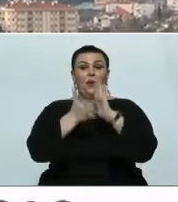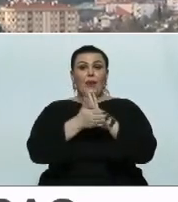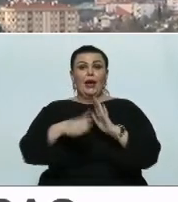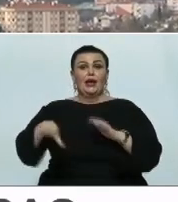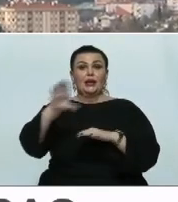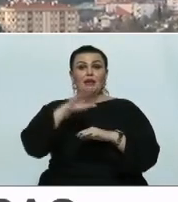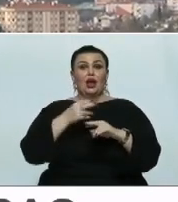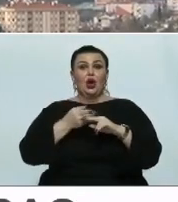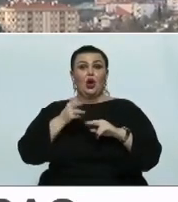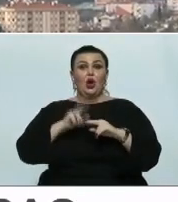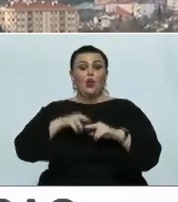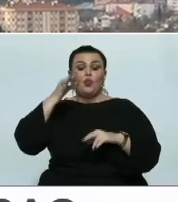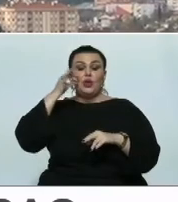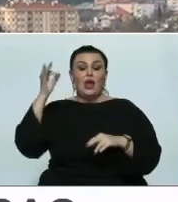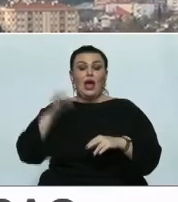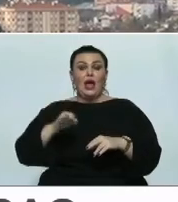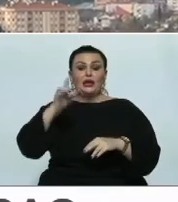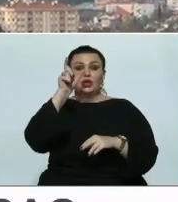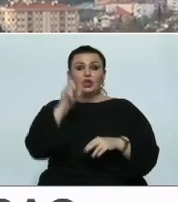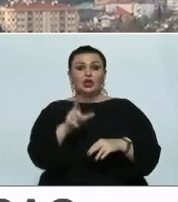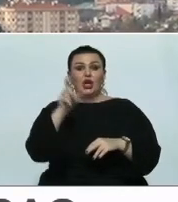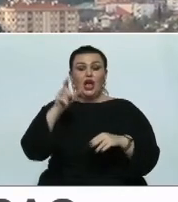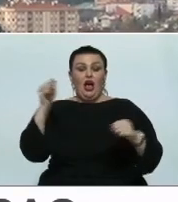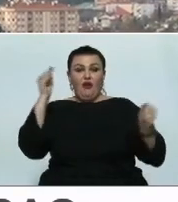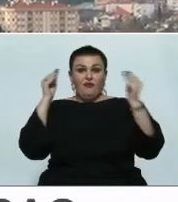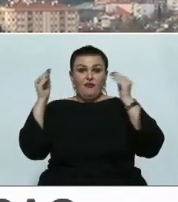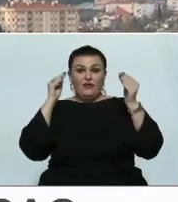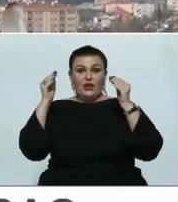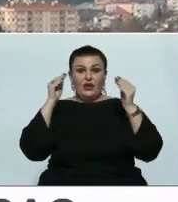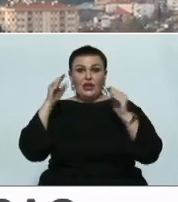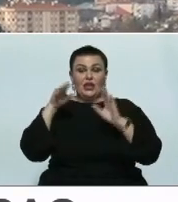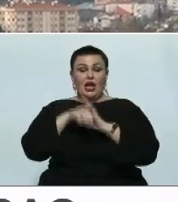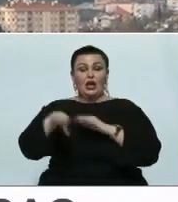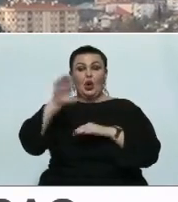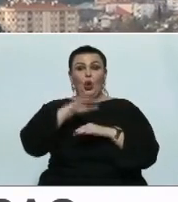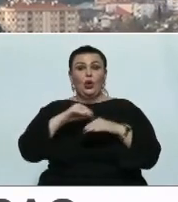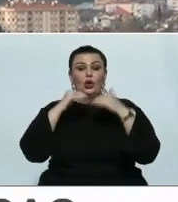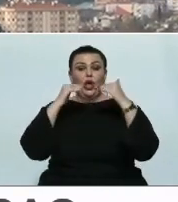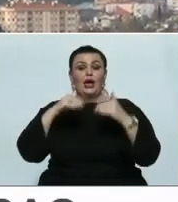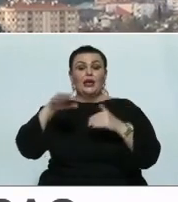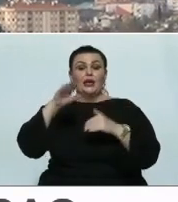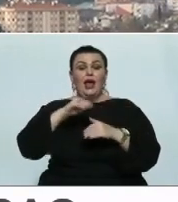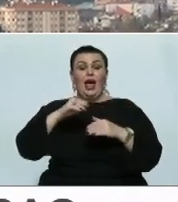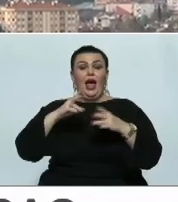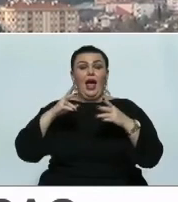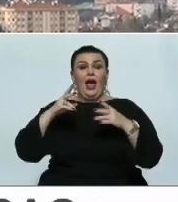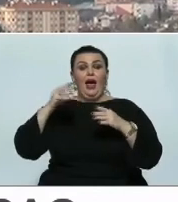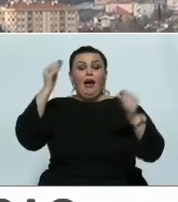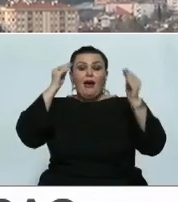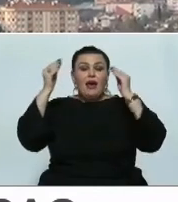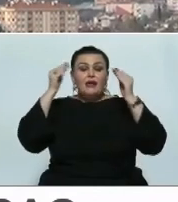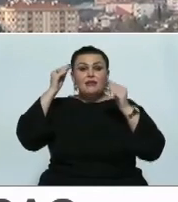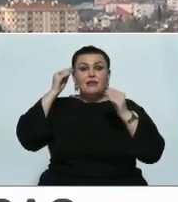bu sahede mütəxəssis olan şəxslərin fikirleriydi ve onların ihtimalleriydi ki iki ülke